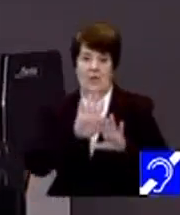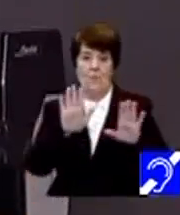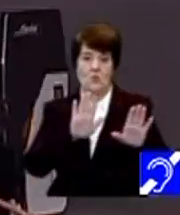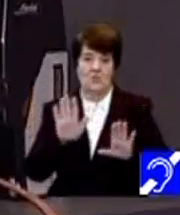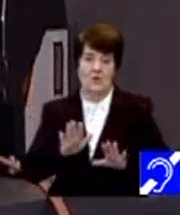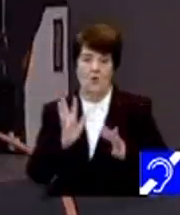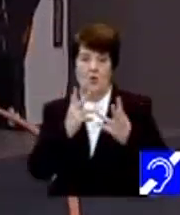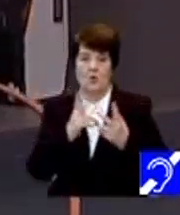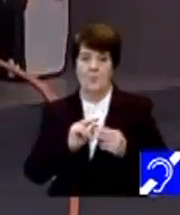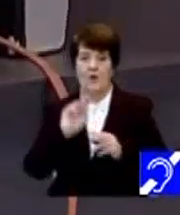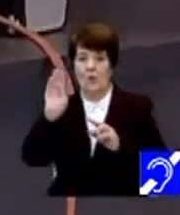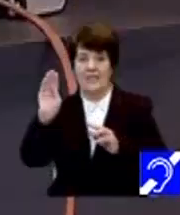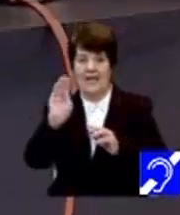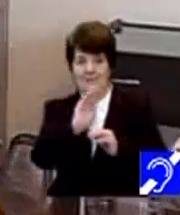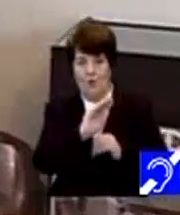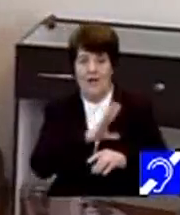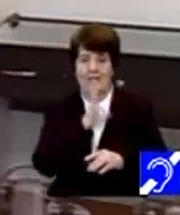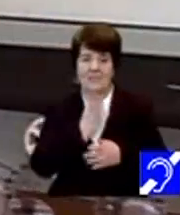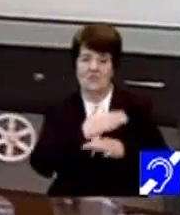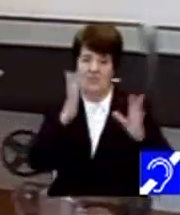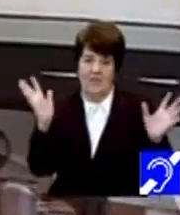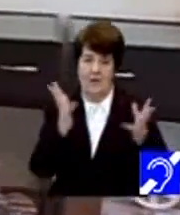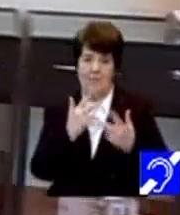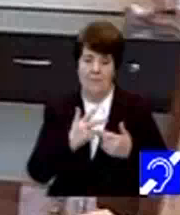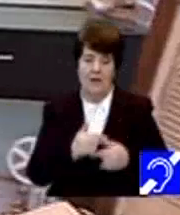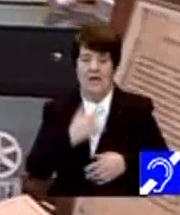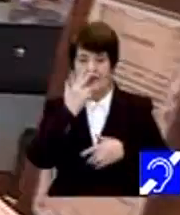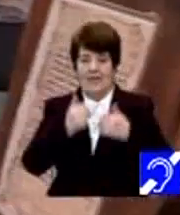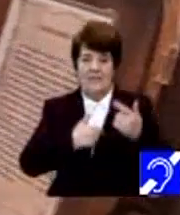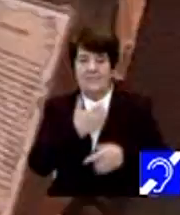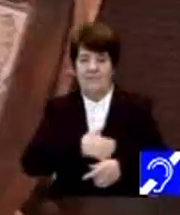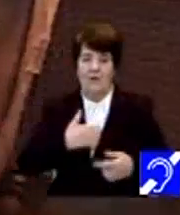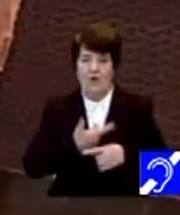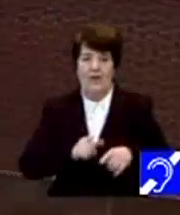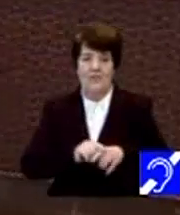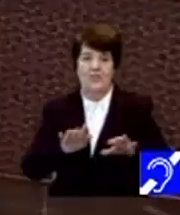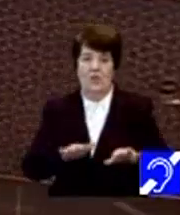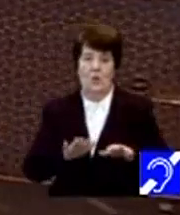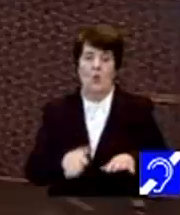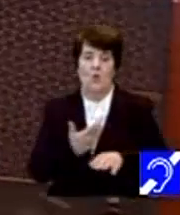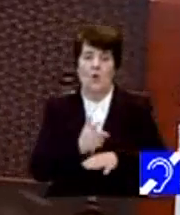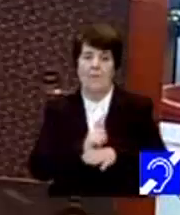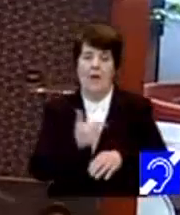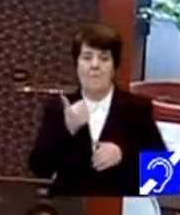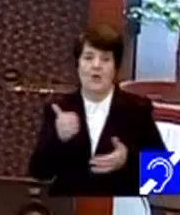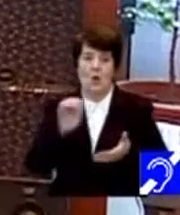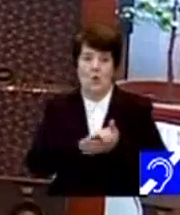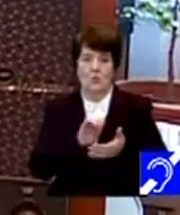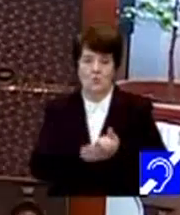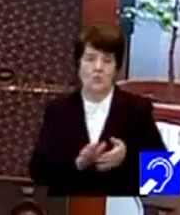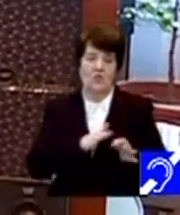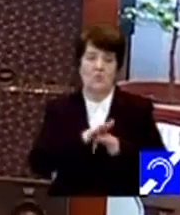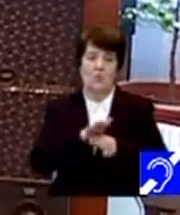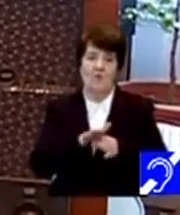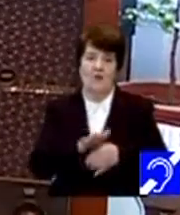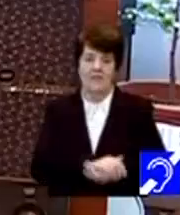Directorul muzeului își dorește ca numărul de exponate să fie tot mai mare, iar tradițiile și valorile acestor locuri să fie cât mai bine